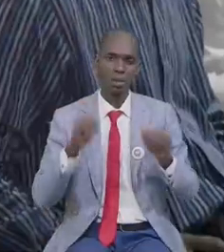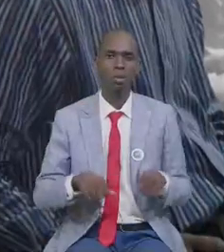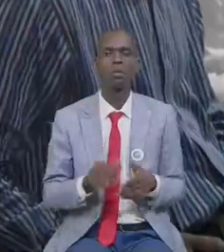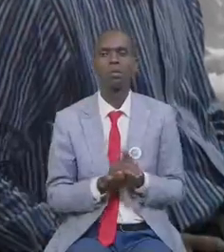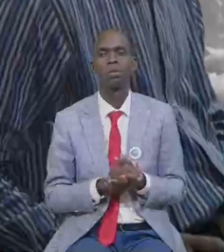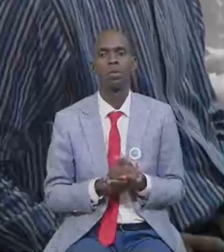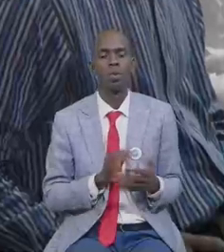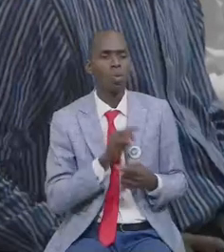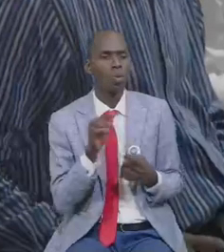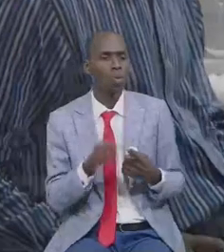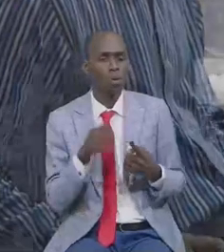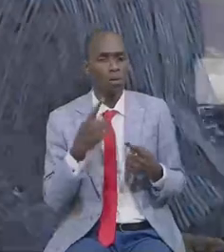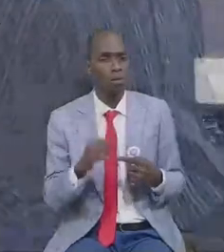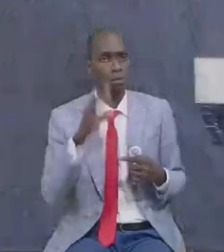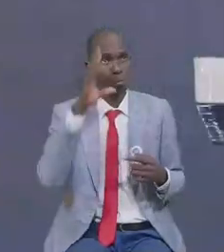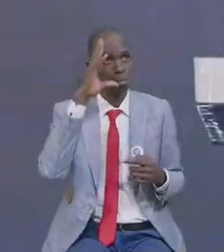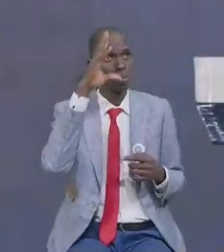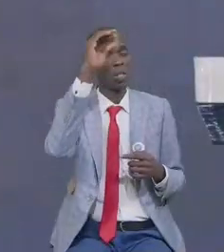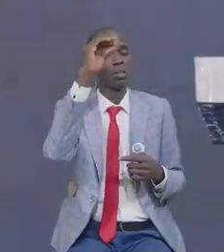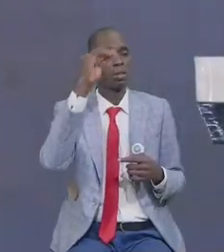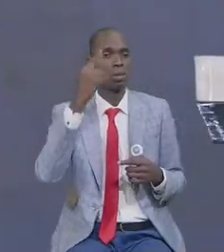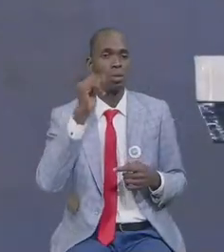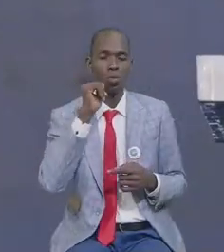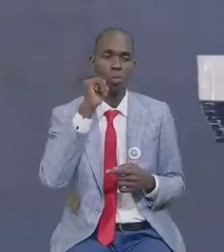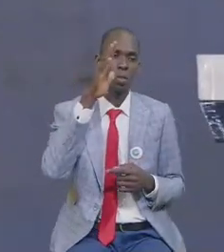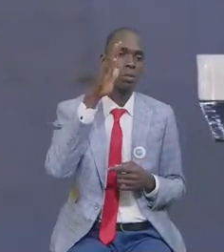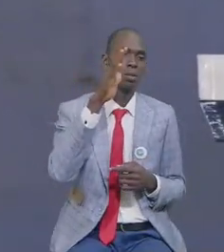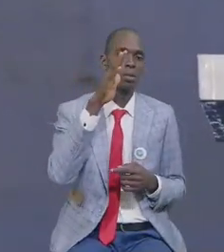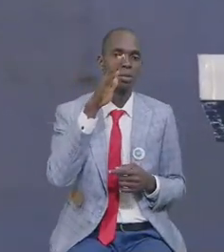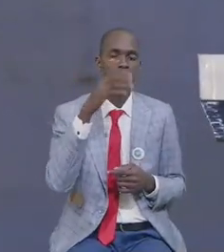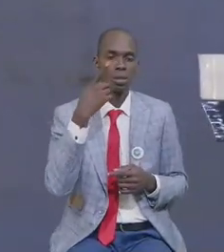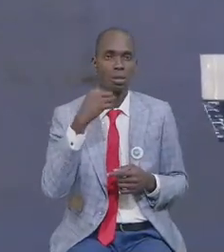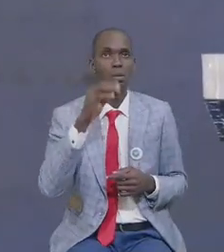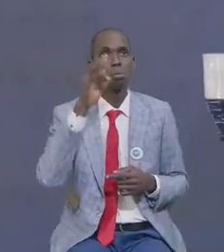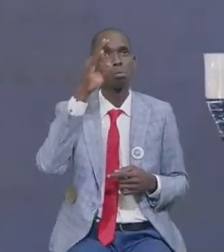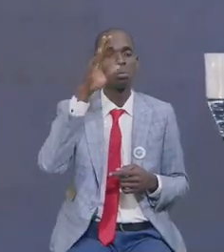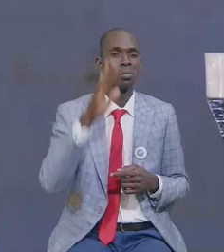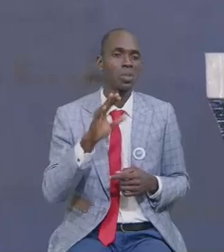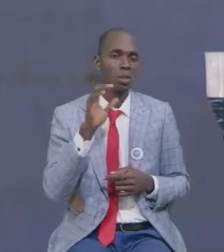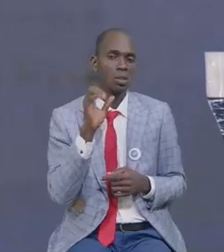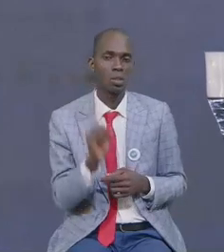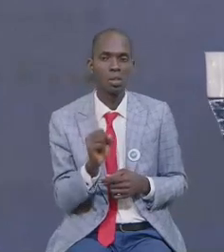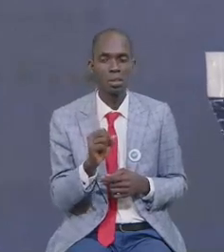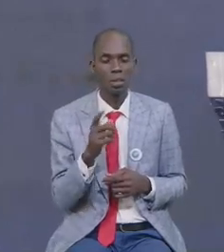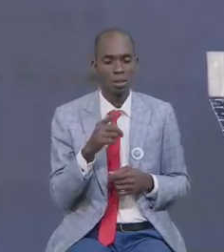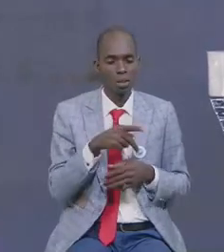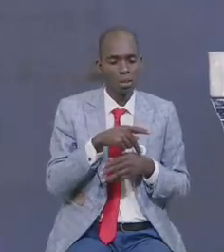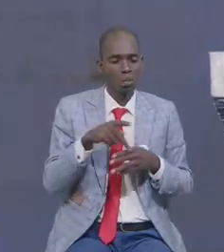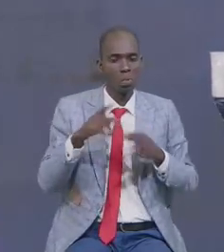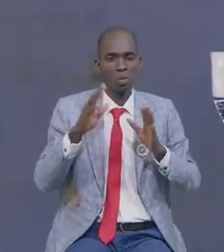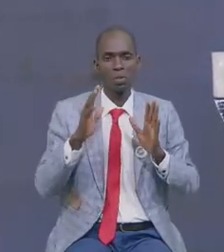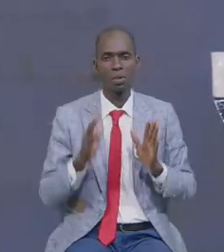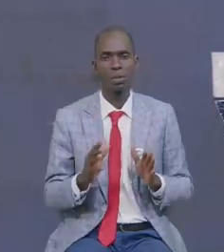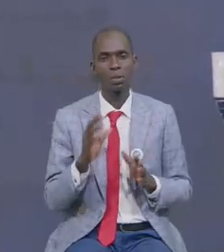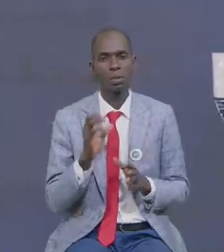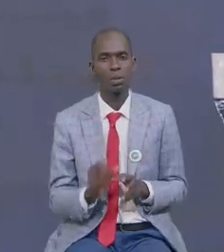Quand les hommes, les femmes, les ministres, les professionnels,